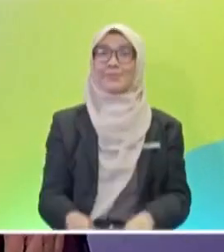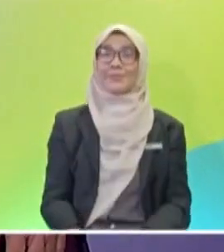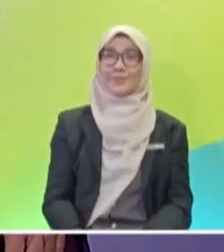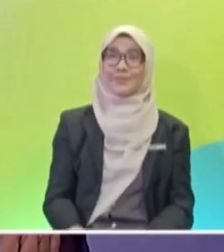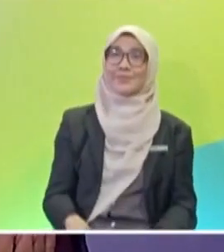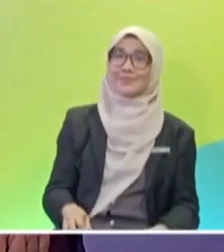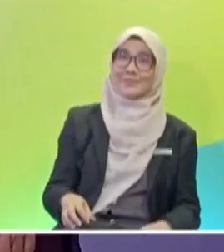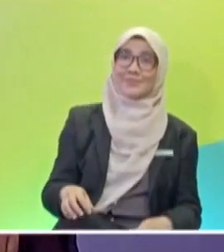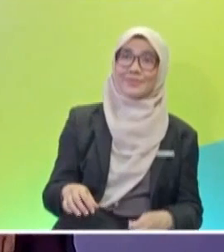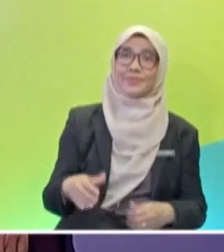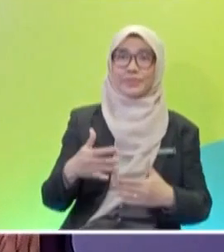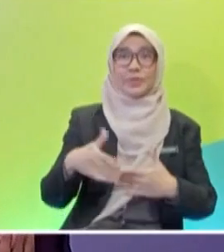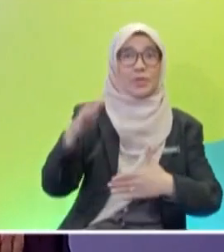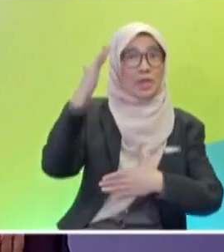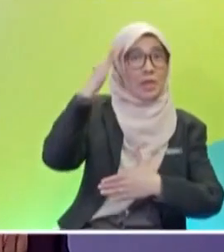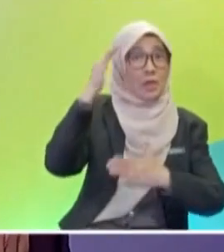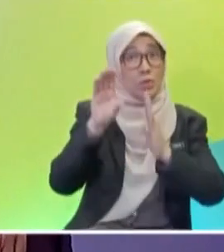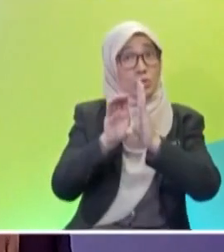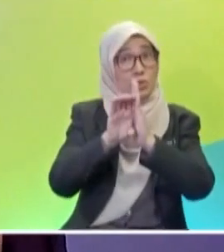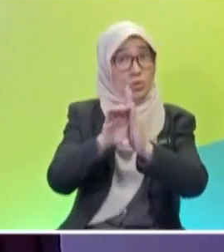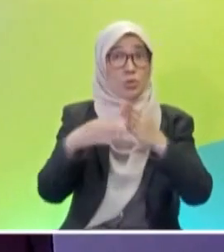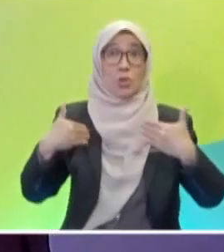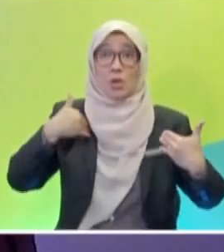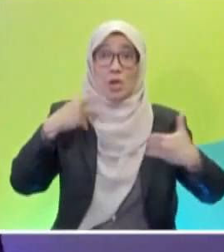contoh-contoh hewan tenaga jadi